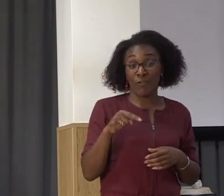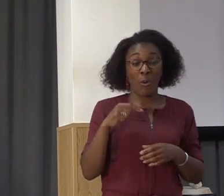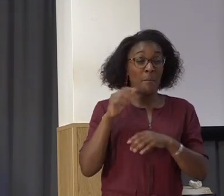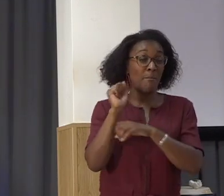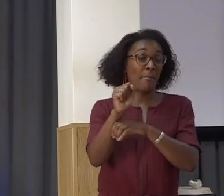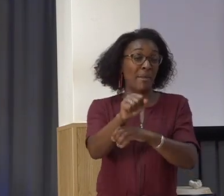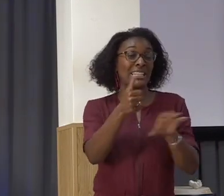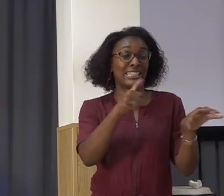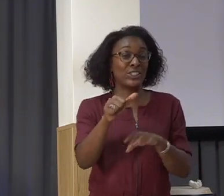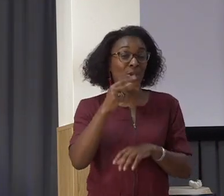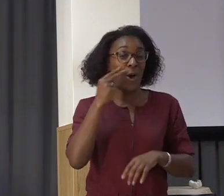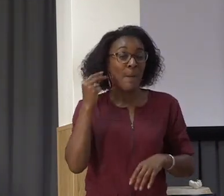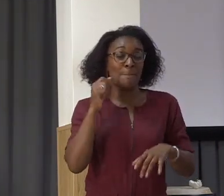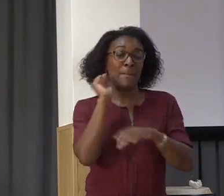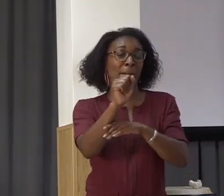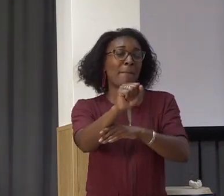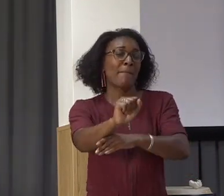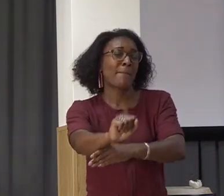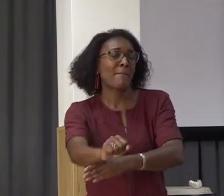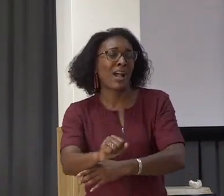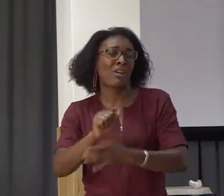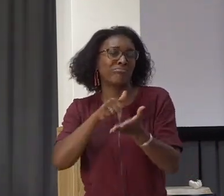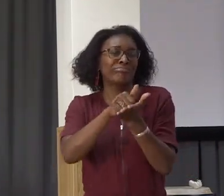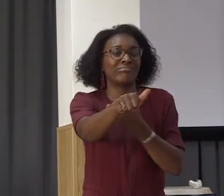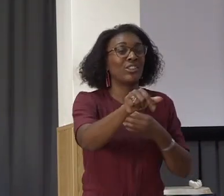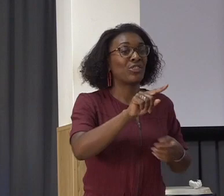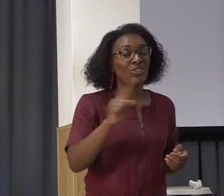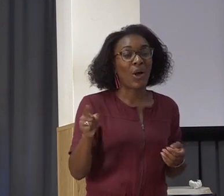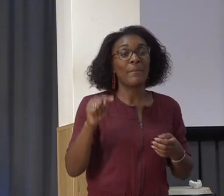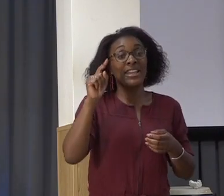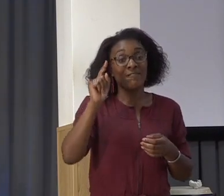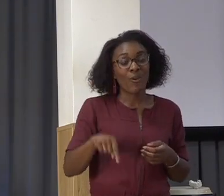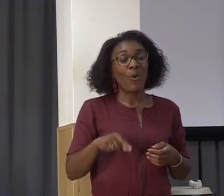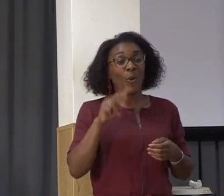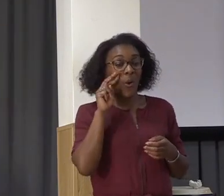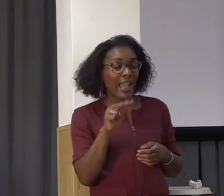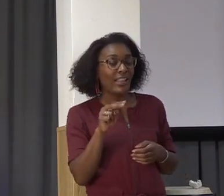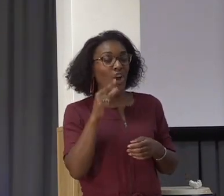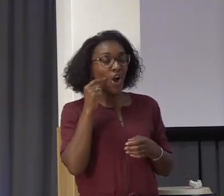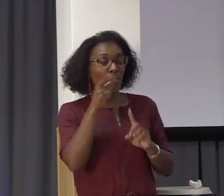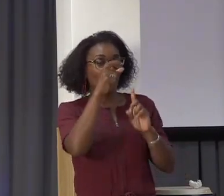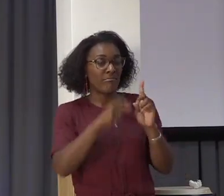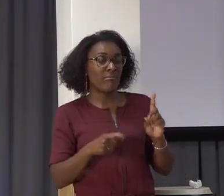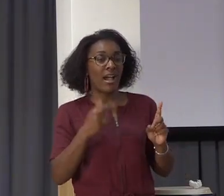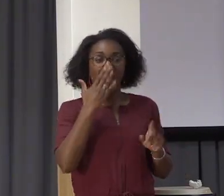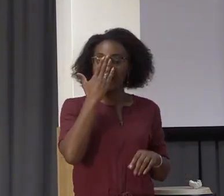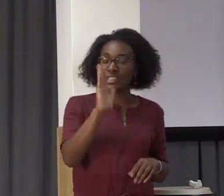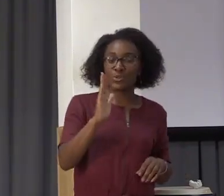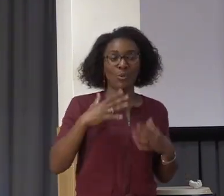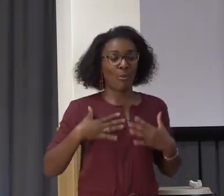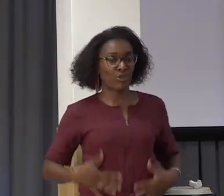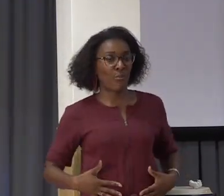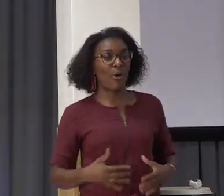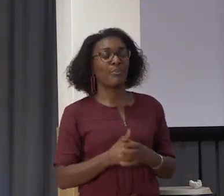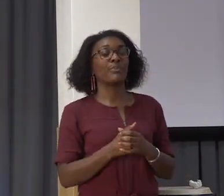battre 600 hommes physiquement, mais on regarde son attitude. C'est ça qui est important.